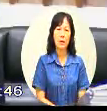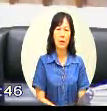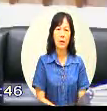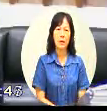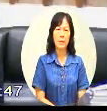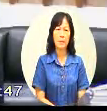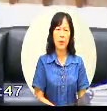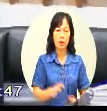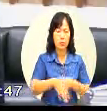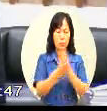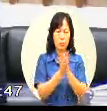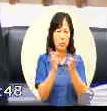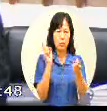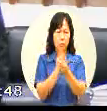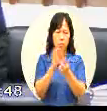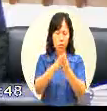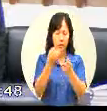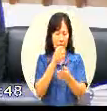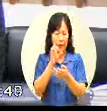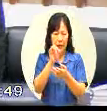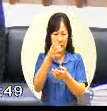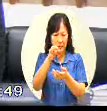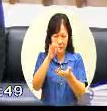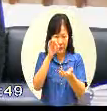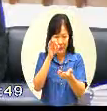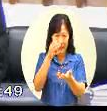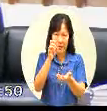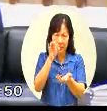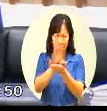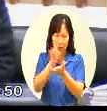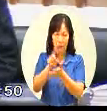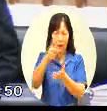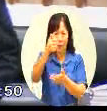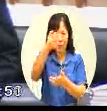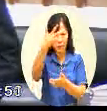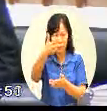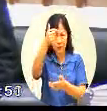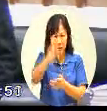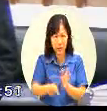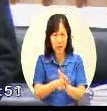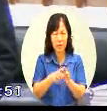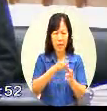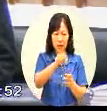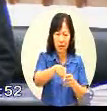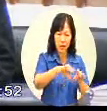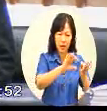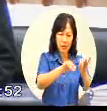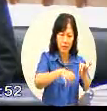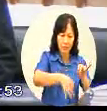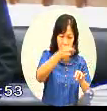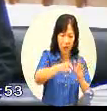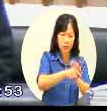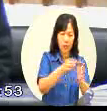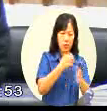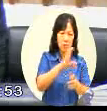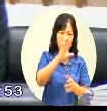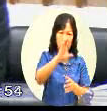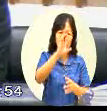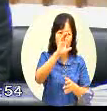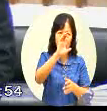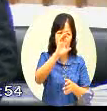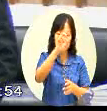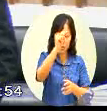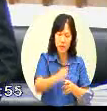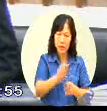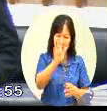大砍预算多少钱？57亿。光你一条地价税就砍了90亿了，你知道吗？你同不同意我的